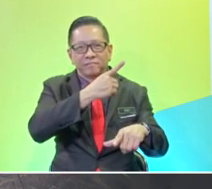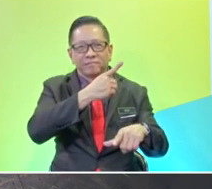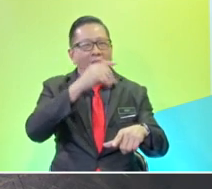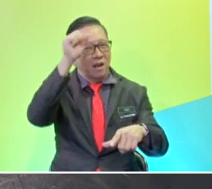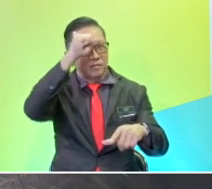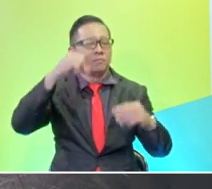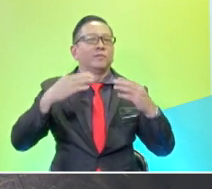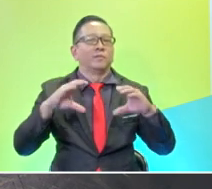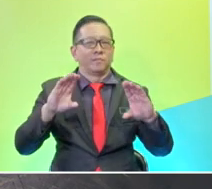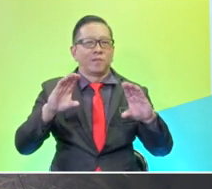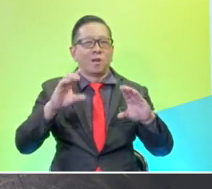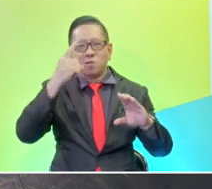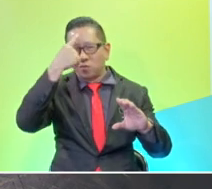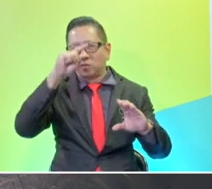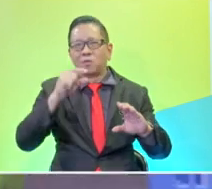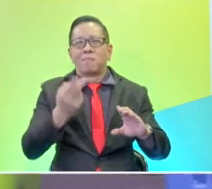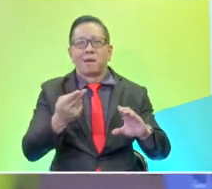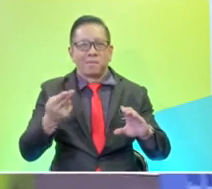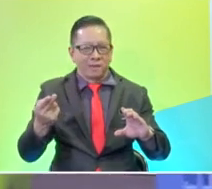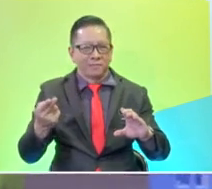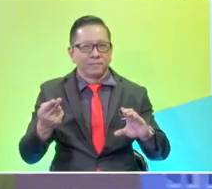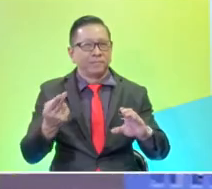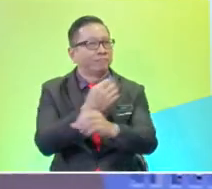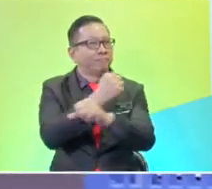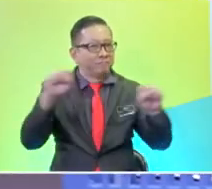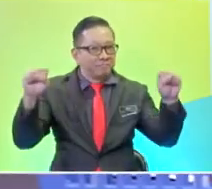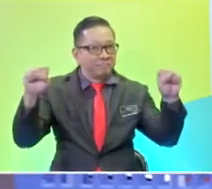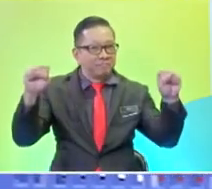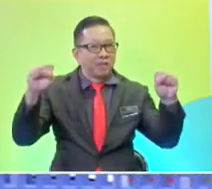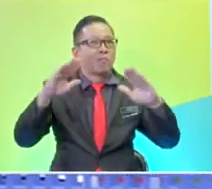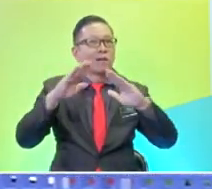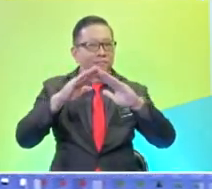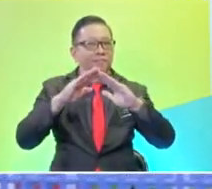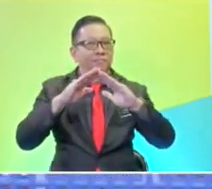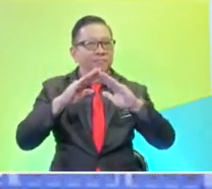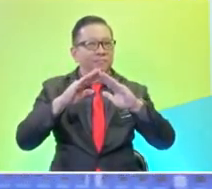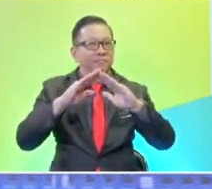ah gua ini kan banyak cewek gua bawa Jadi dapat di sini kan belum memulihkan rumah sana